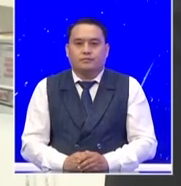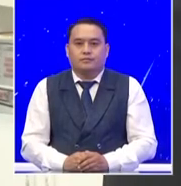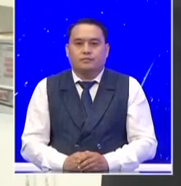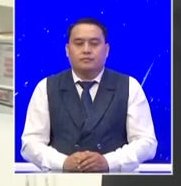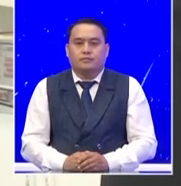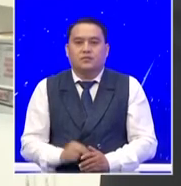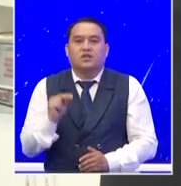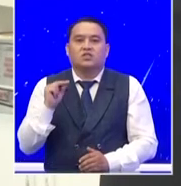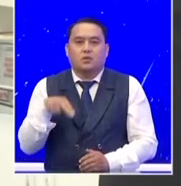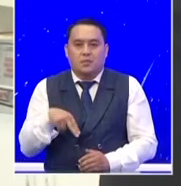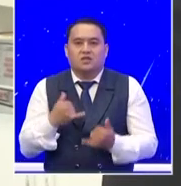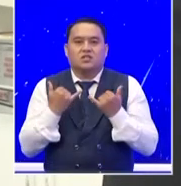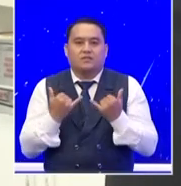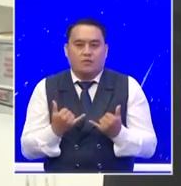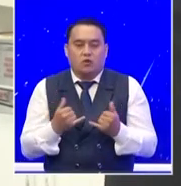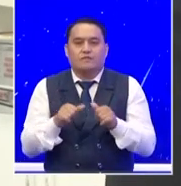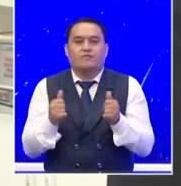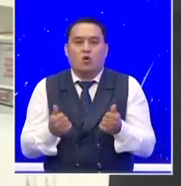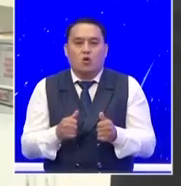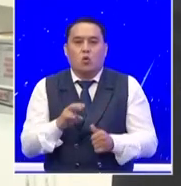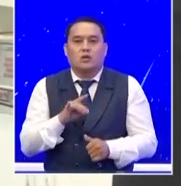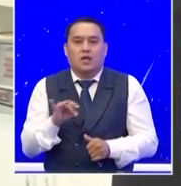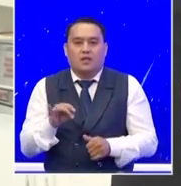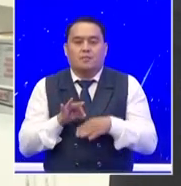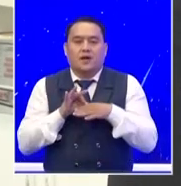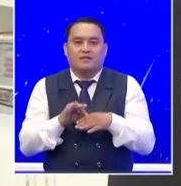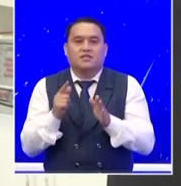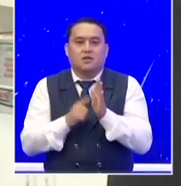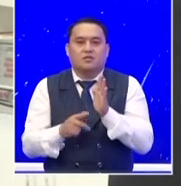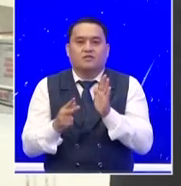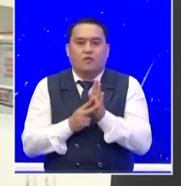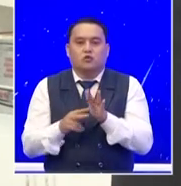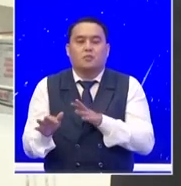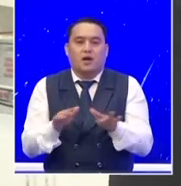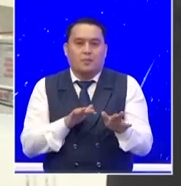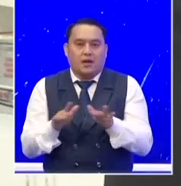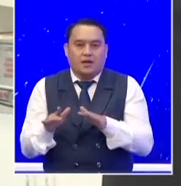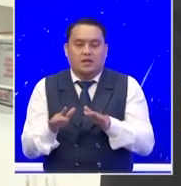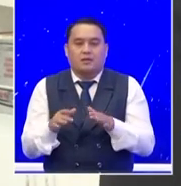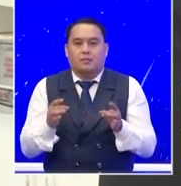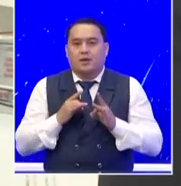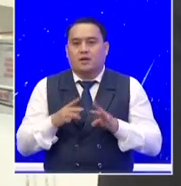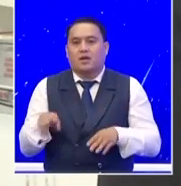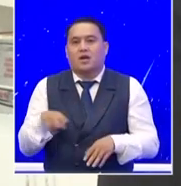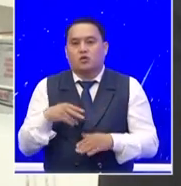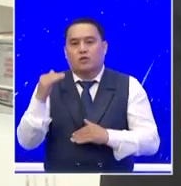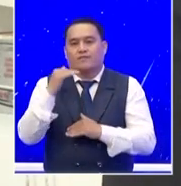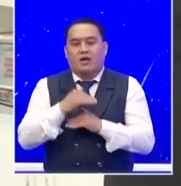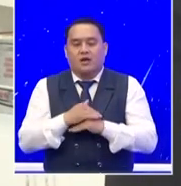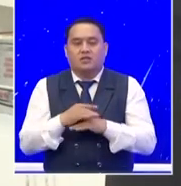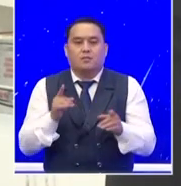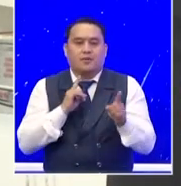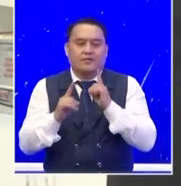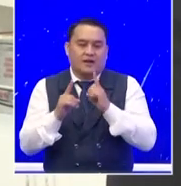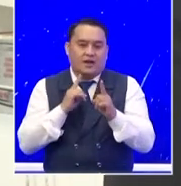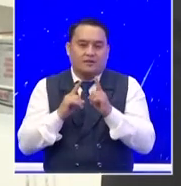С момента ЧП и по сегодняшний день в формате онлайн мы провели 78 мероприятий. Это концерты, литературные вечера и